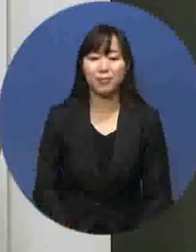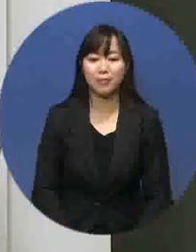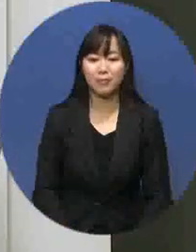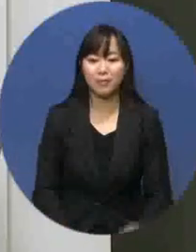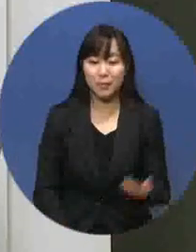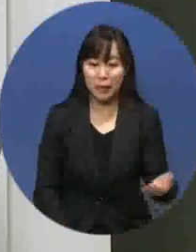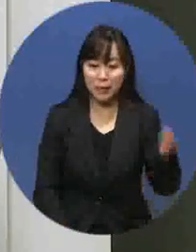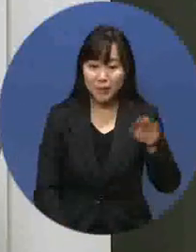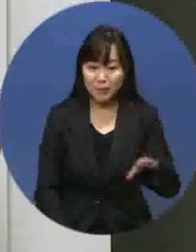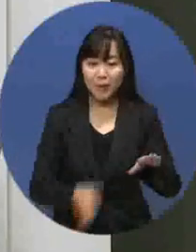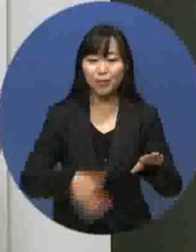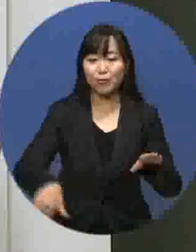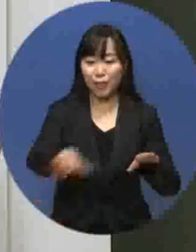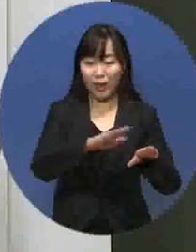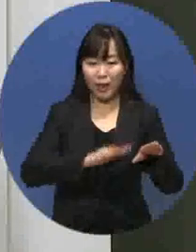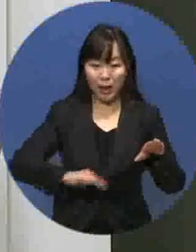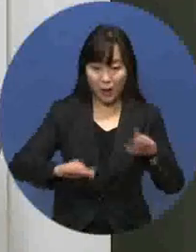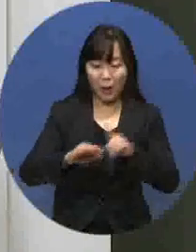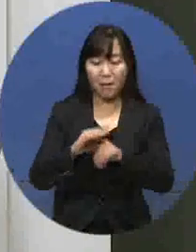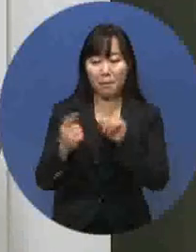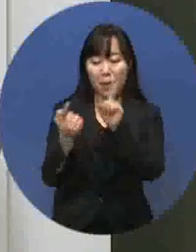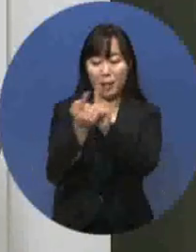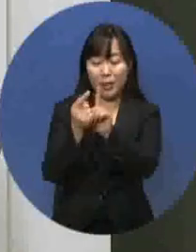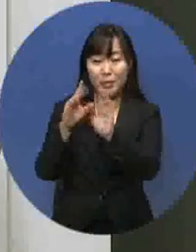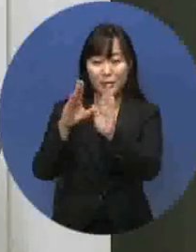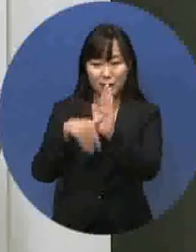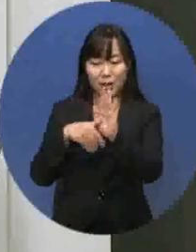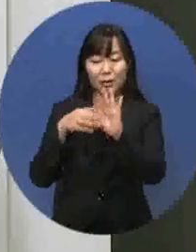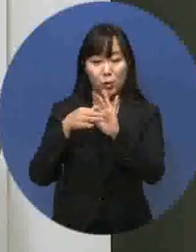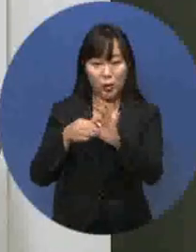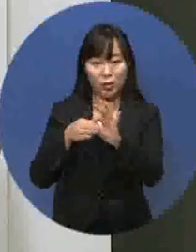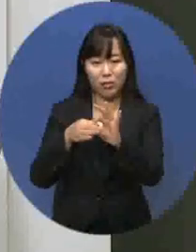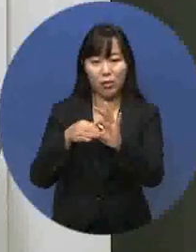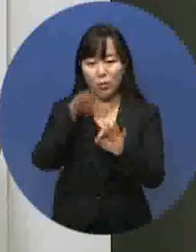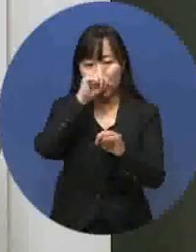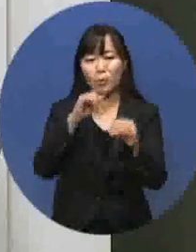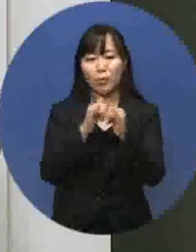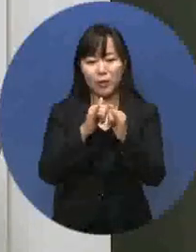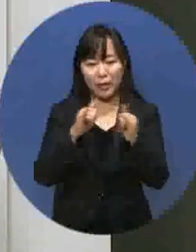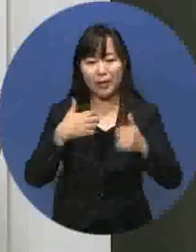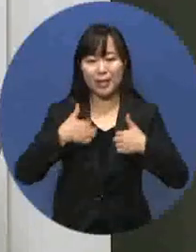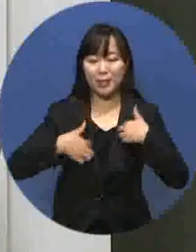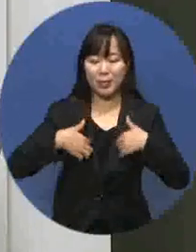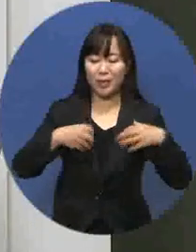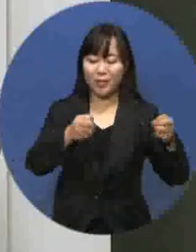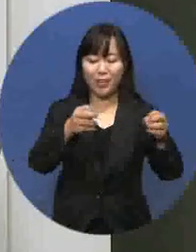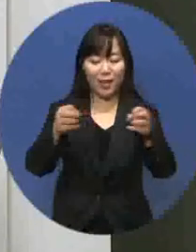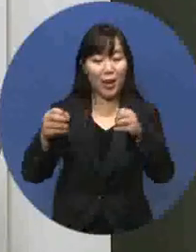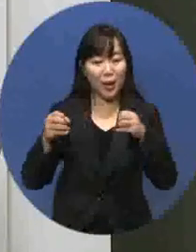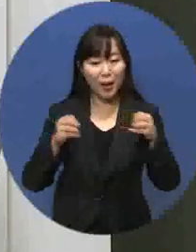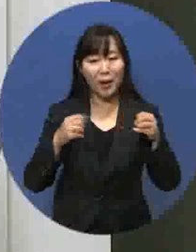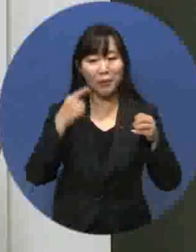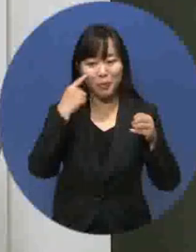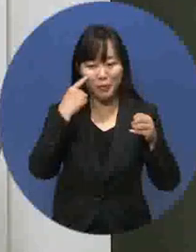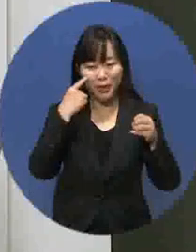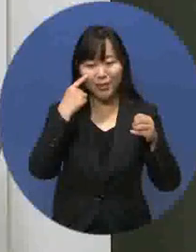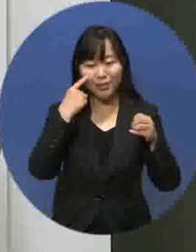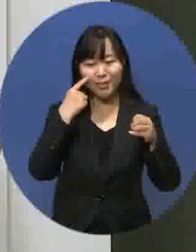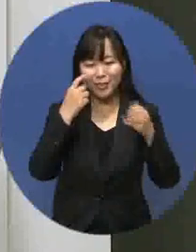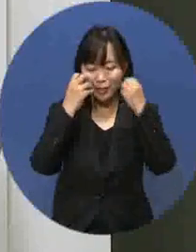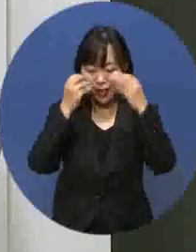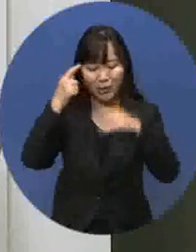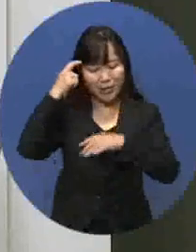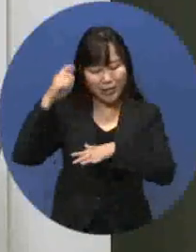그래도 우리가 이 만남의 시간을 통해서 좋은 분들과 재미있는 얘기를 나누다 보면은